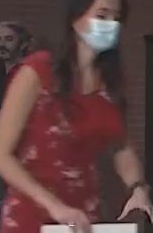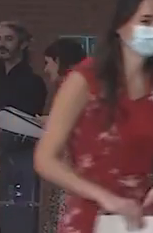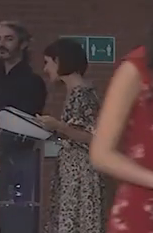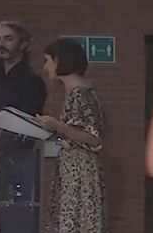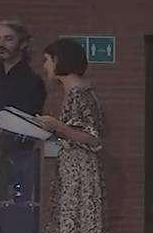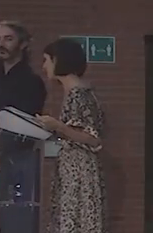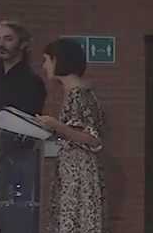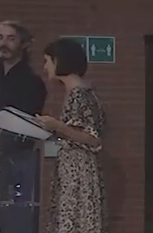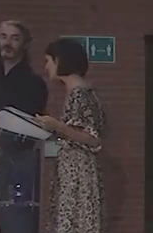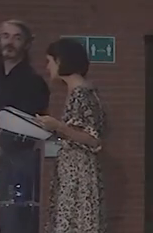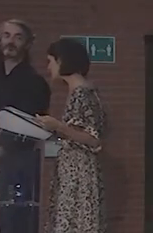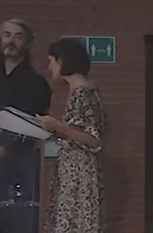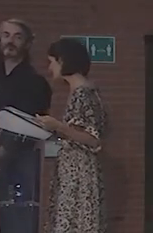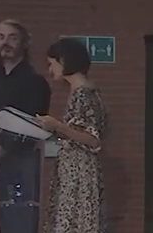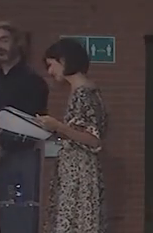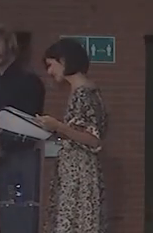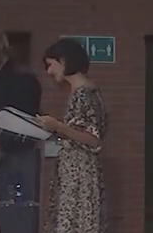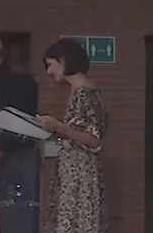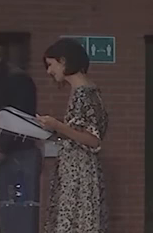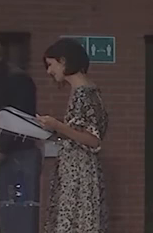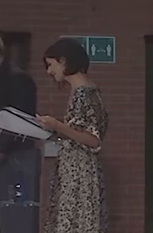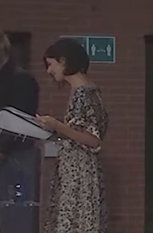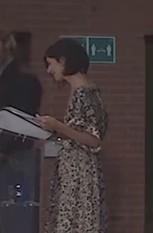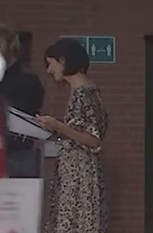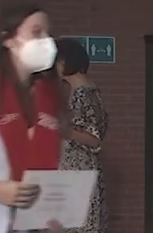La Maria Vara Viruel.